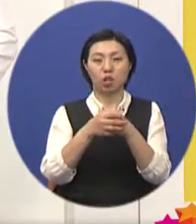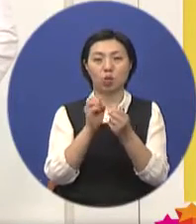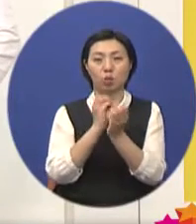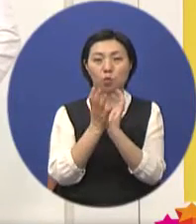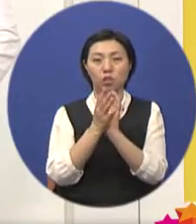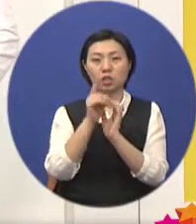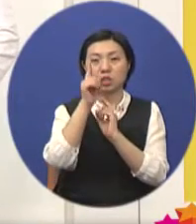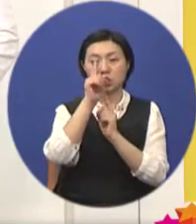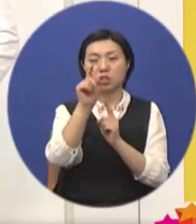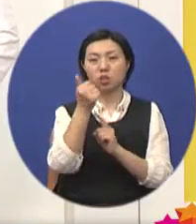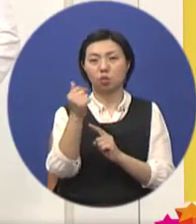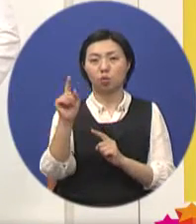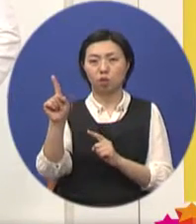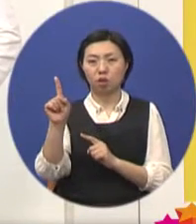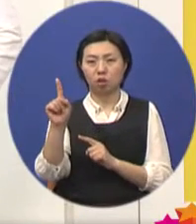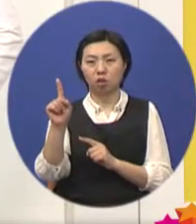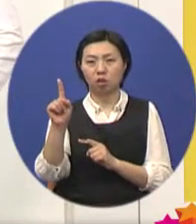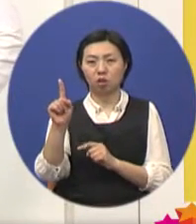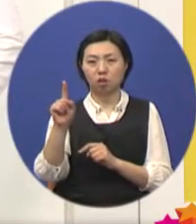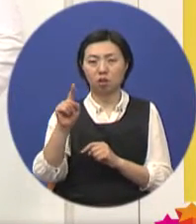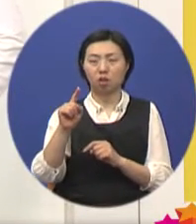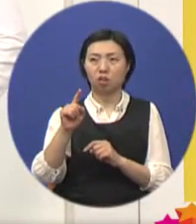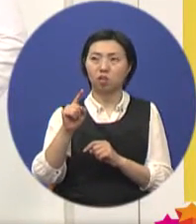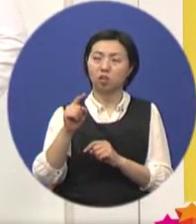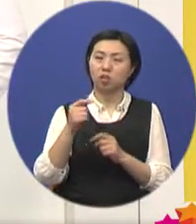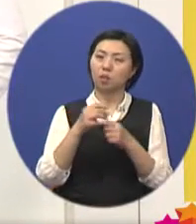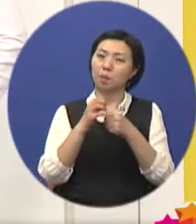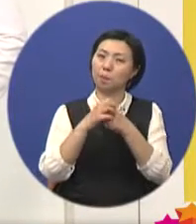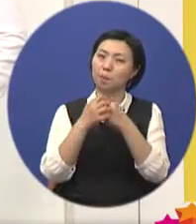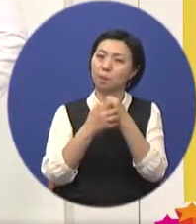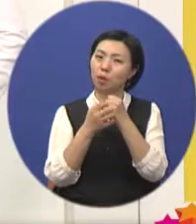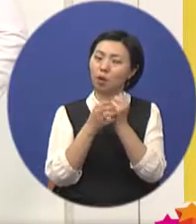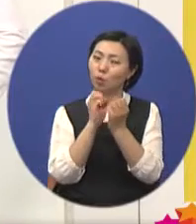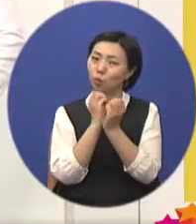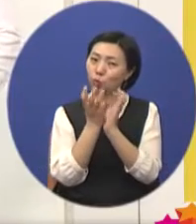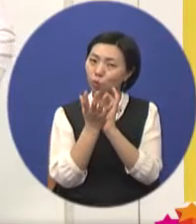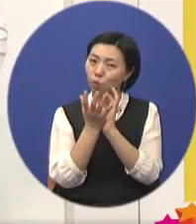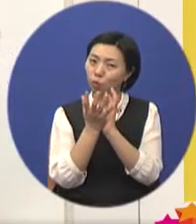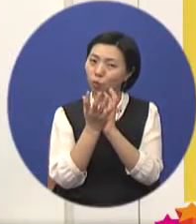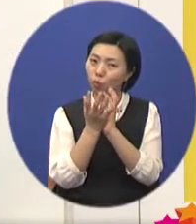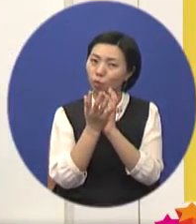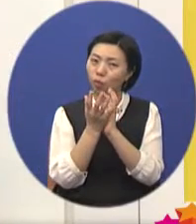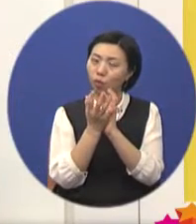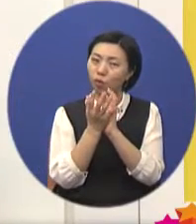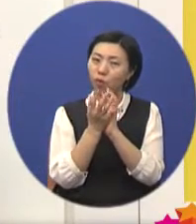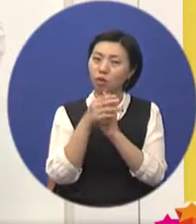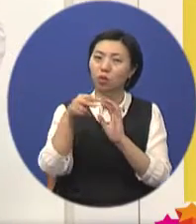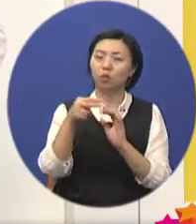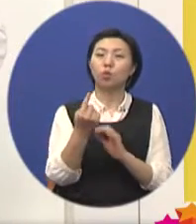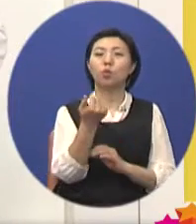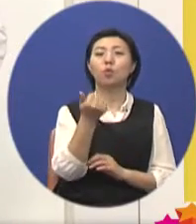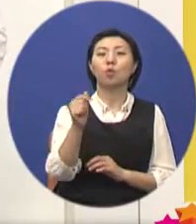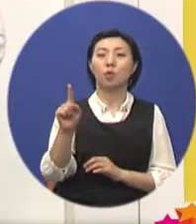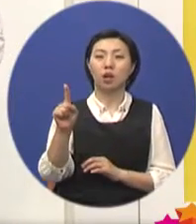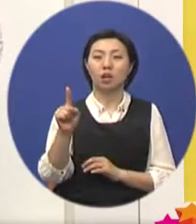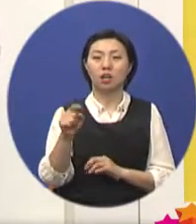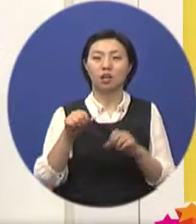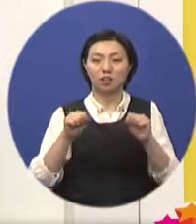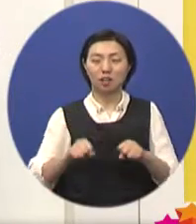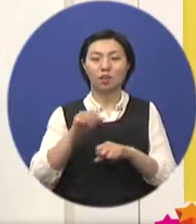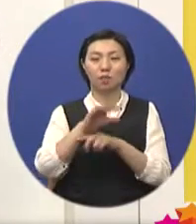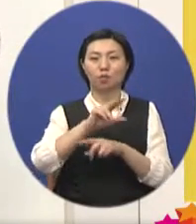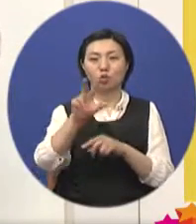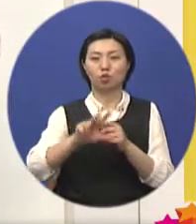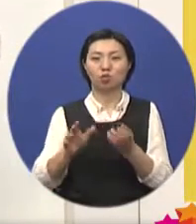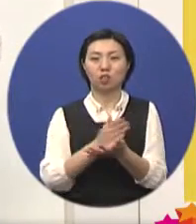이화는 백꽃이. 이화는 헷갈리네요. 아니, 백꽃이 헷갈려요. 백꽃이 네. 도화라니까 네. 왜 그러세요? 자, 생방송 전국